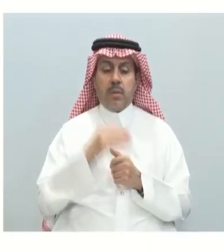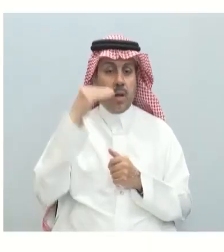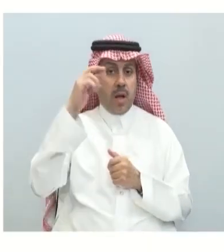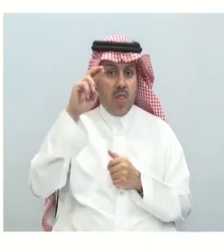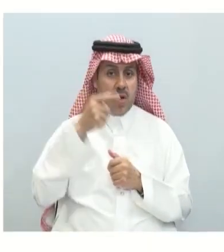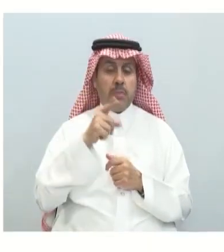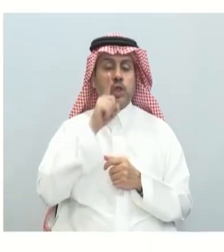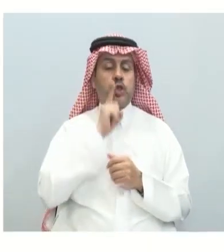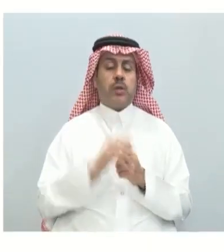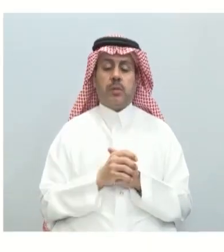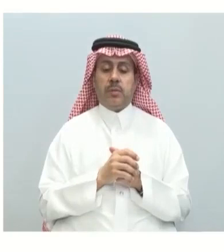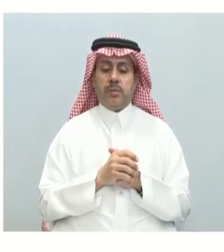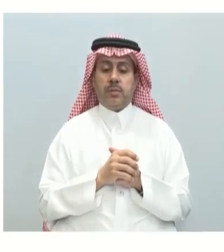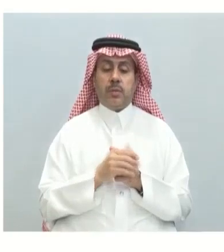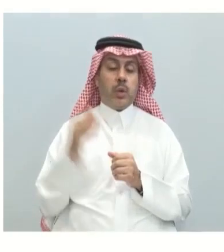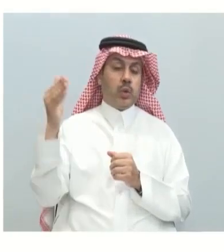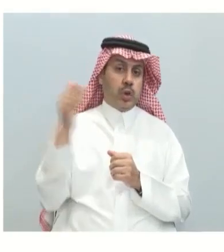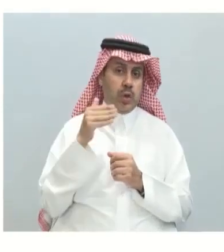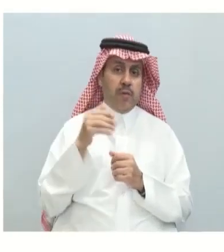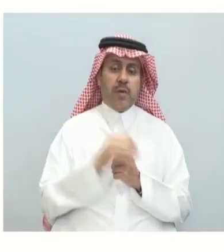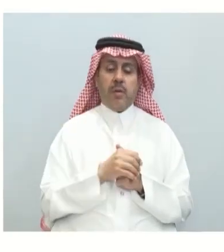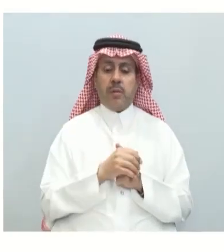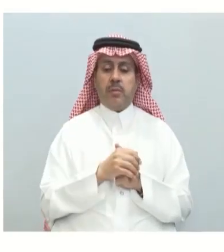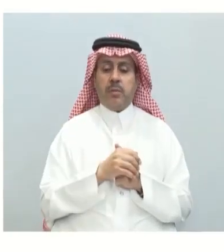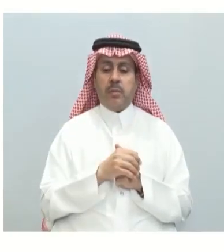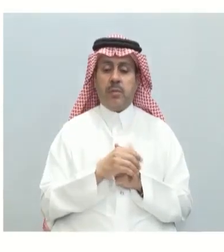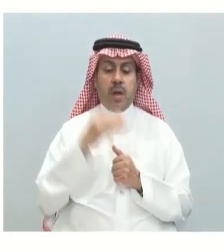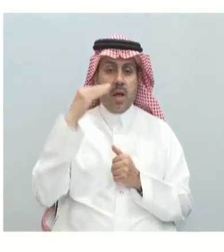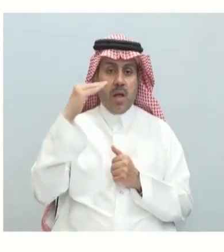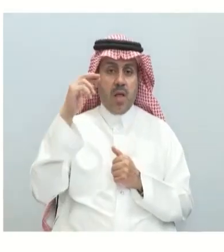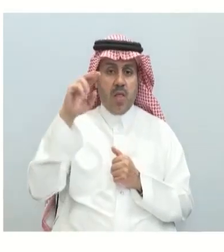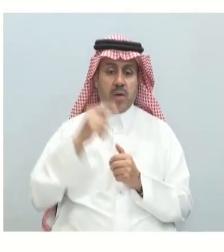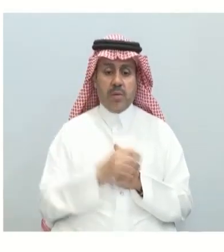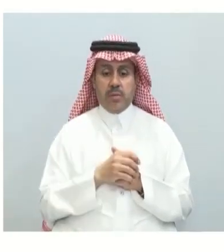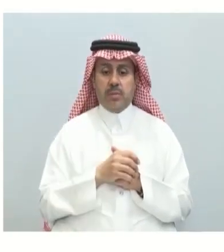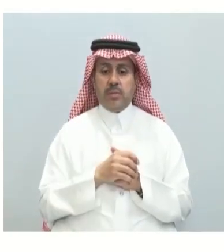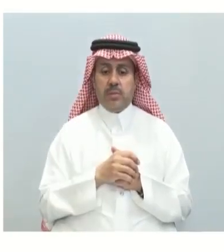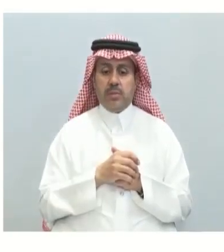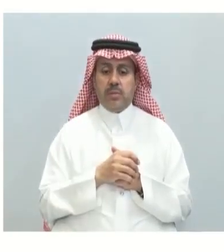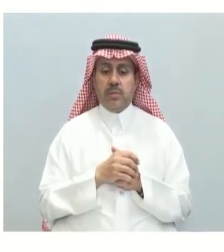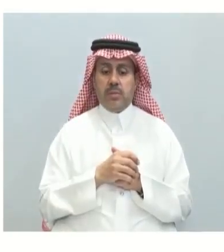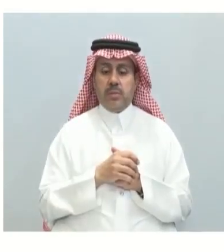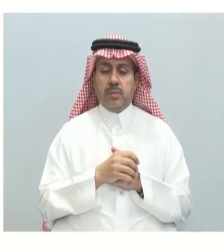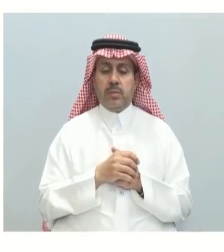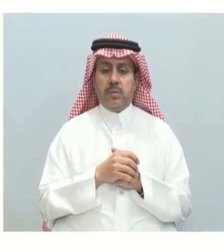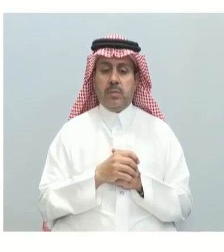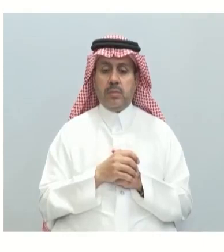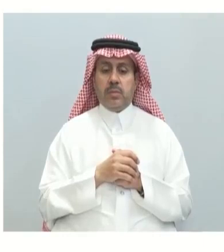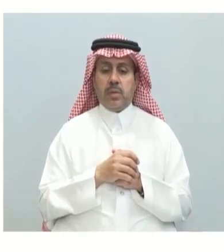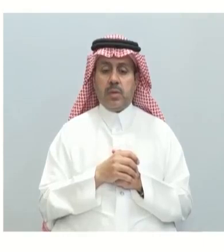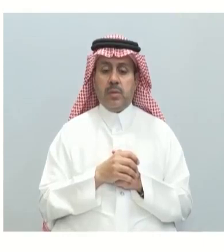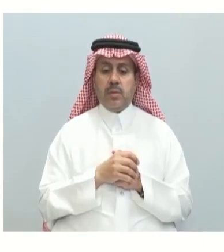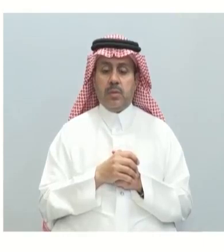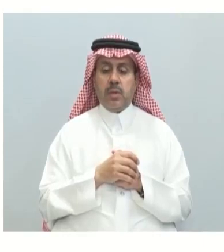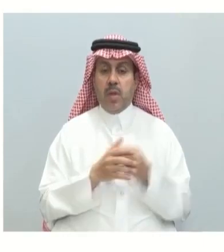الشيطان وكيده وقد جاء في غير مايه في الايات التي معنا وكذلك الايات التي حددنا ارقامها